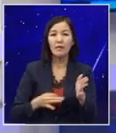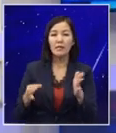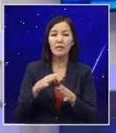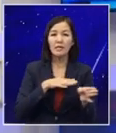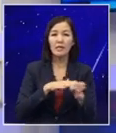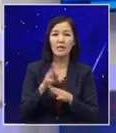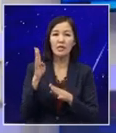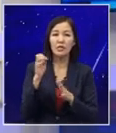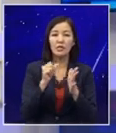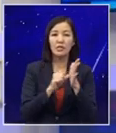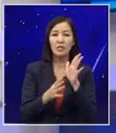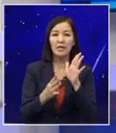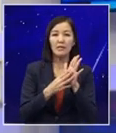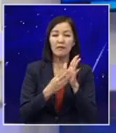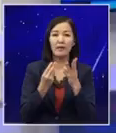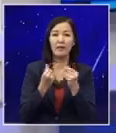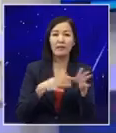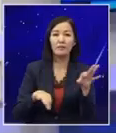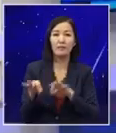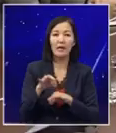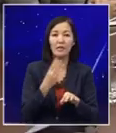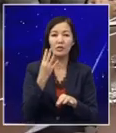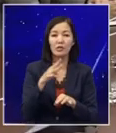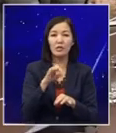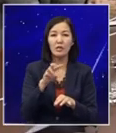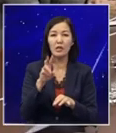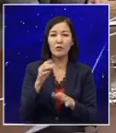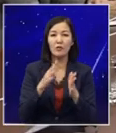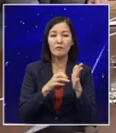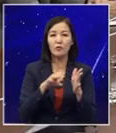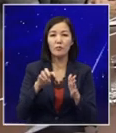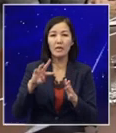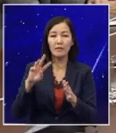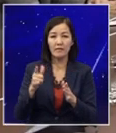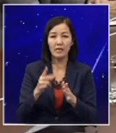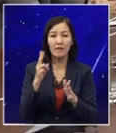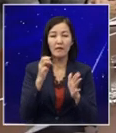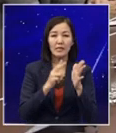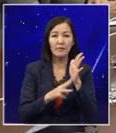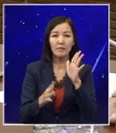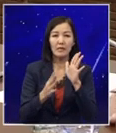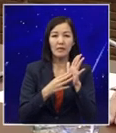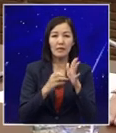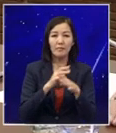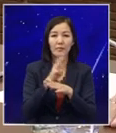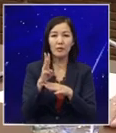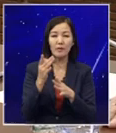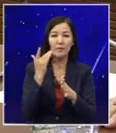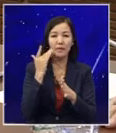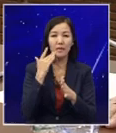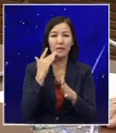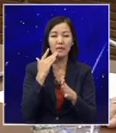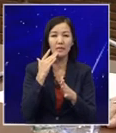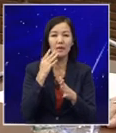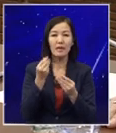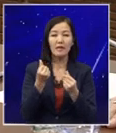реализуется 469 инвестпроектов на 4 триллиона 900 миллиардов тенге. 279 из них обеспечивают постоянный